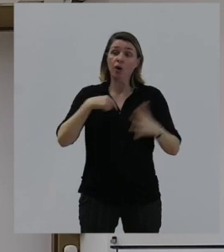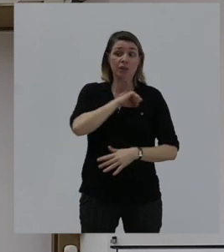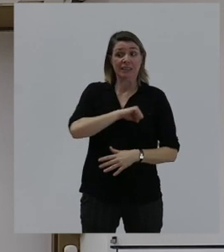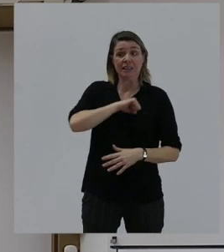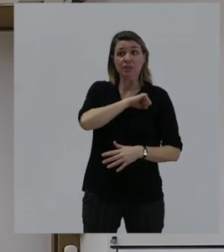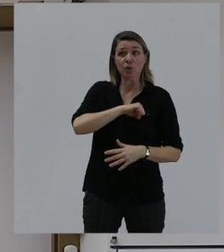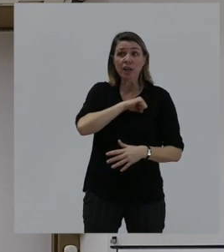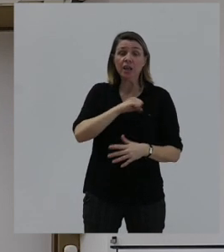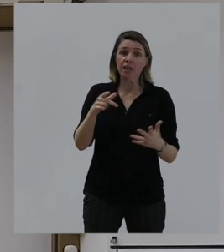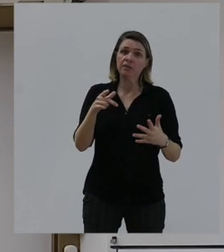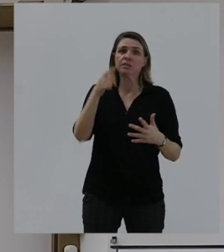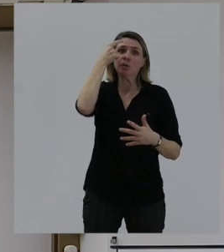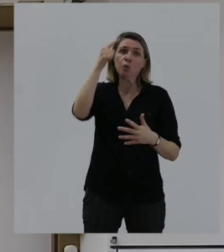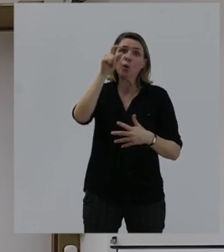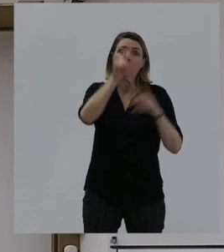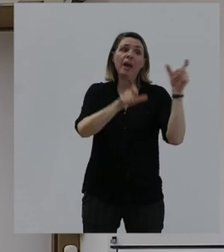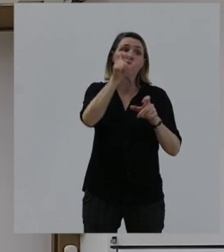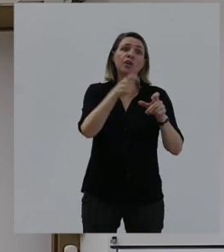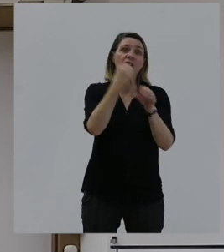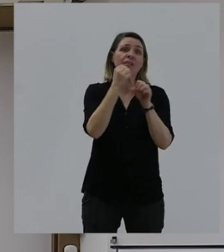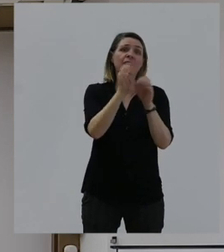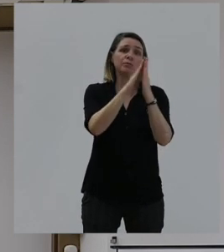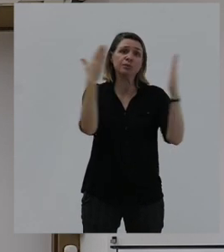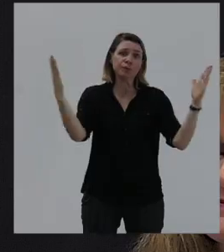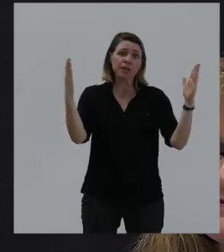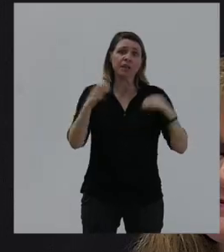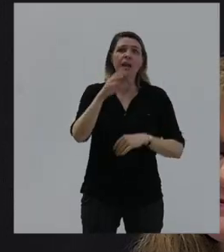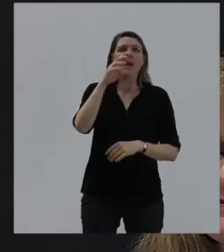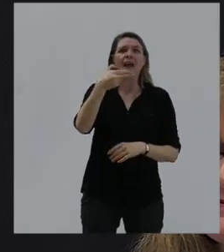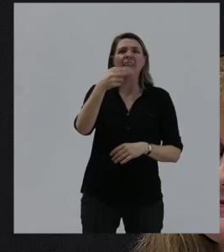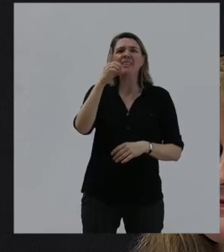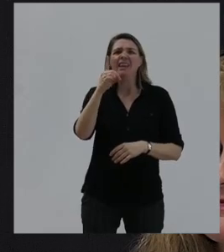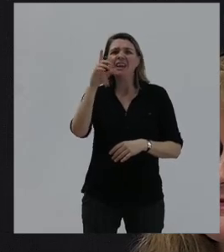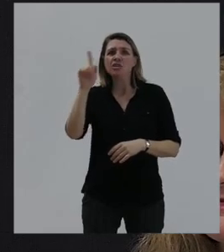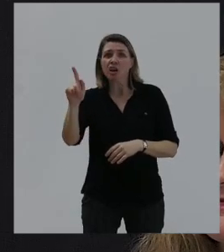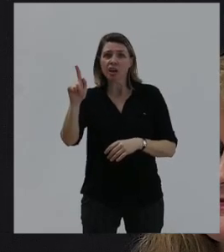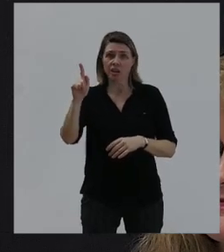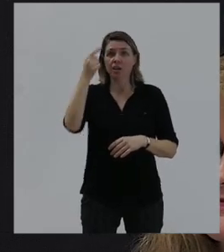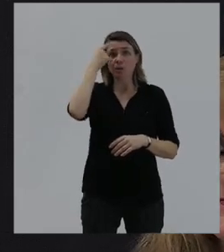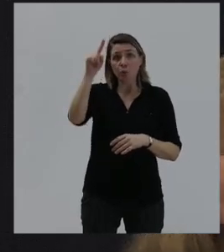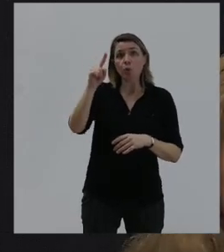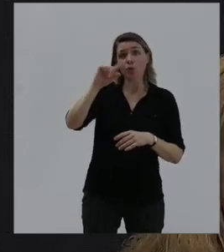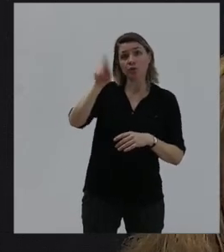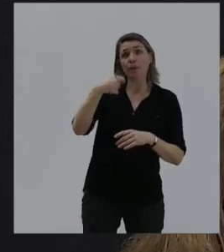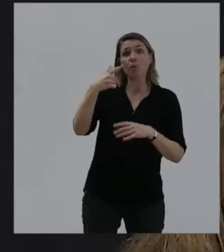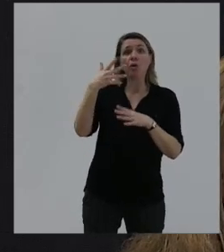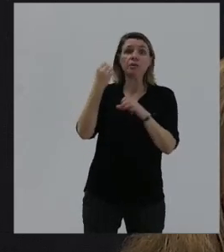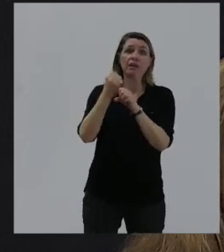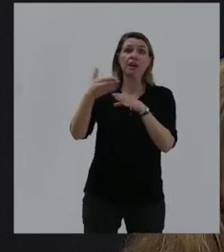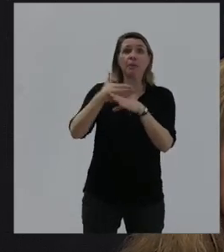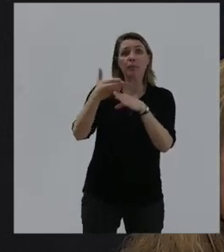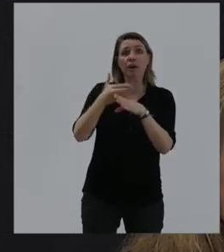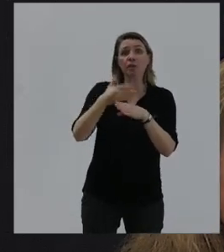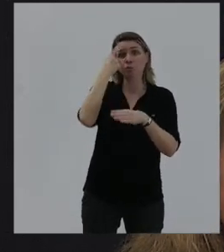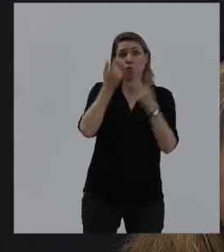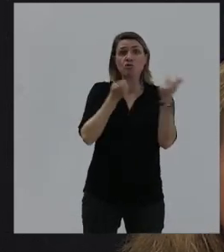désolée, ça va surtout parler aux collègues Biats liés aux LDG. Les LDG dans le travail préparatoire auraient dû être faits... Les lignes directrices